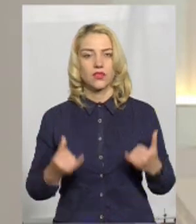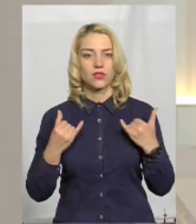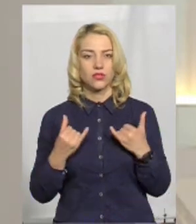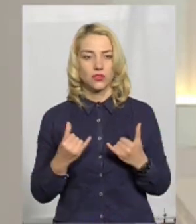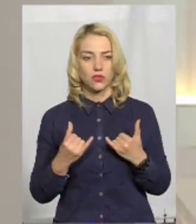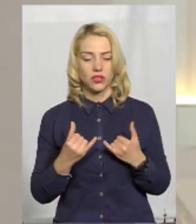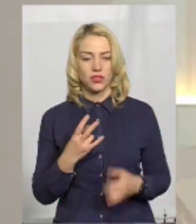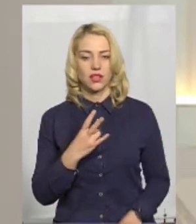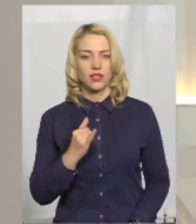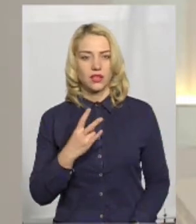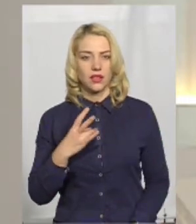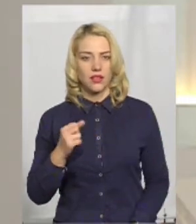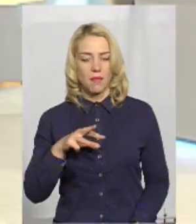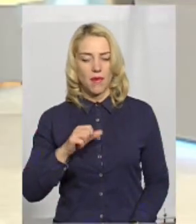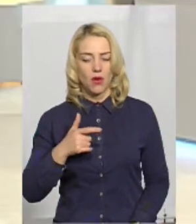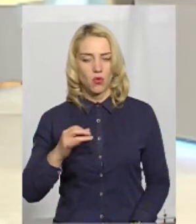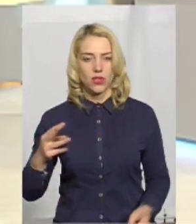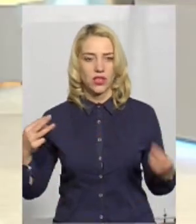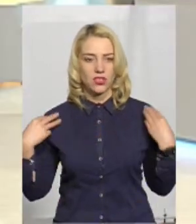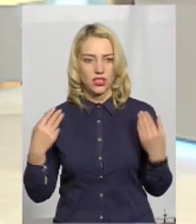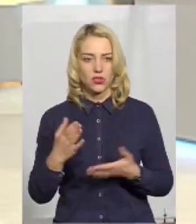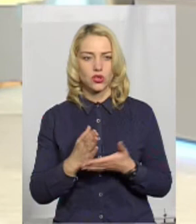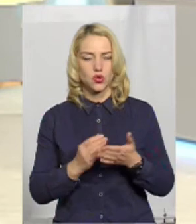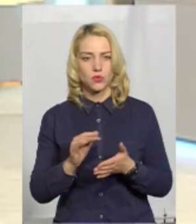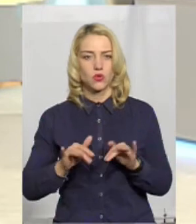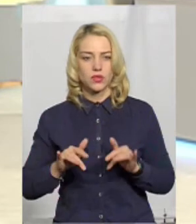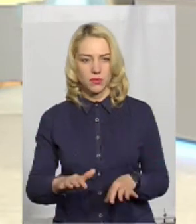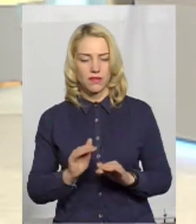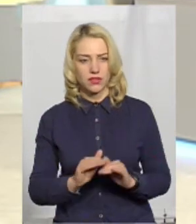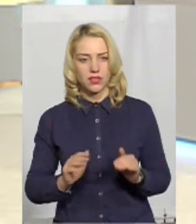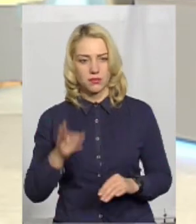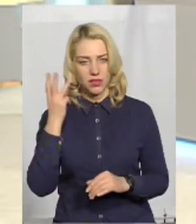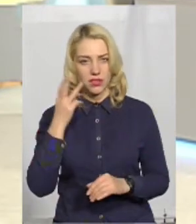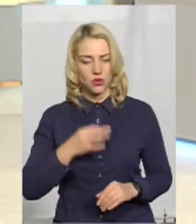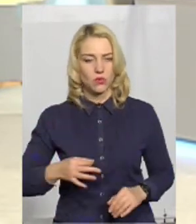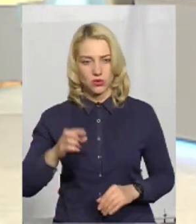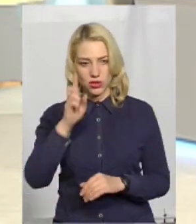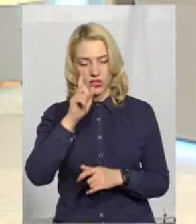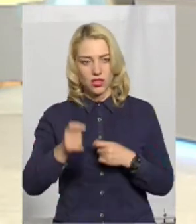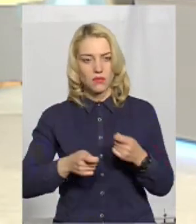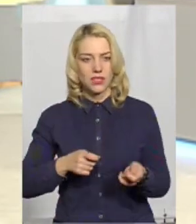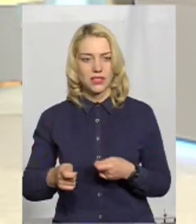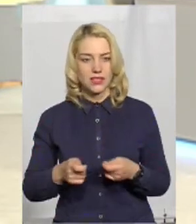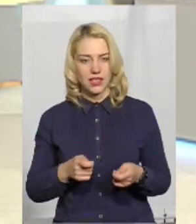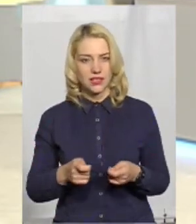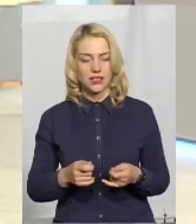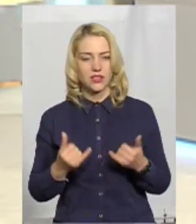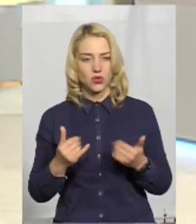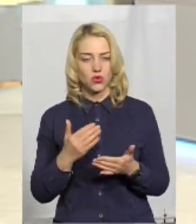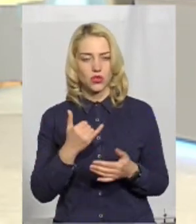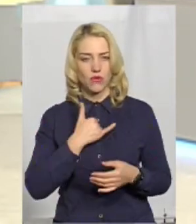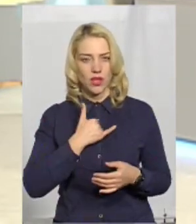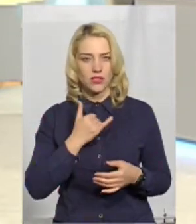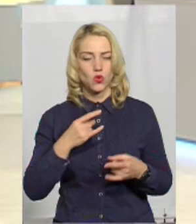Сьогодні Ніна Магур, начальниця служби у справах дітей Хмельницької обласної державної адміністрації, сьогодні у